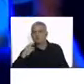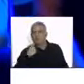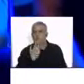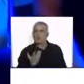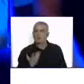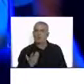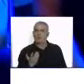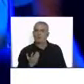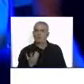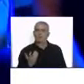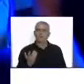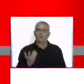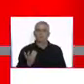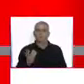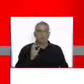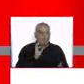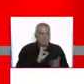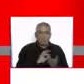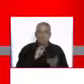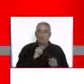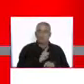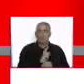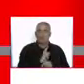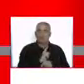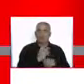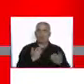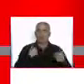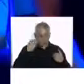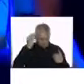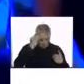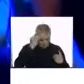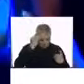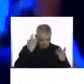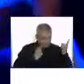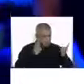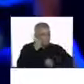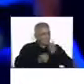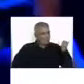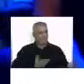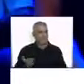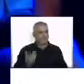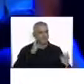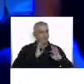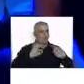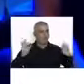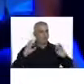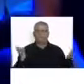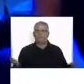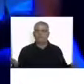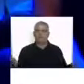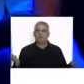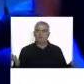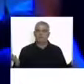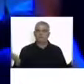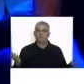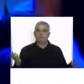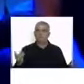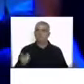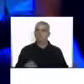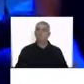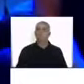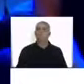אמר. באותו רגע, אני זוכר שהיו טילים, היו אזעקות. זה היה... תגיד